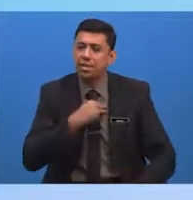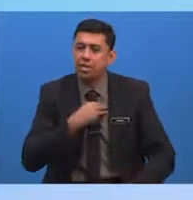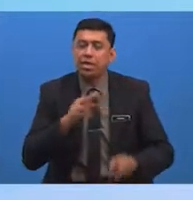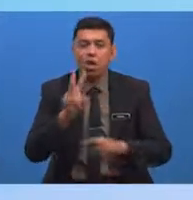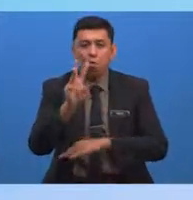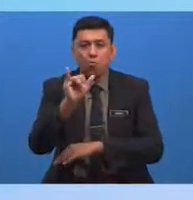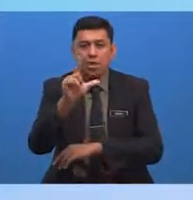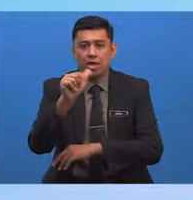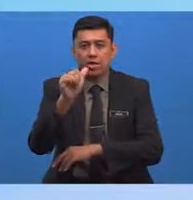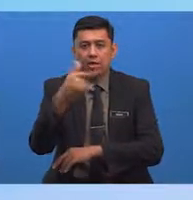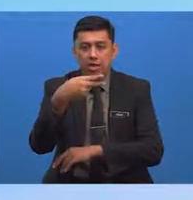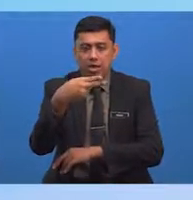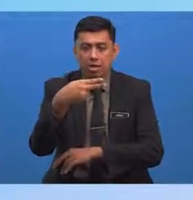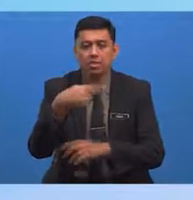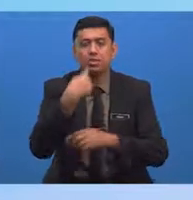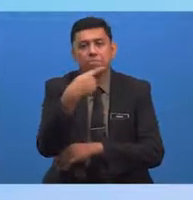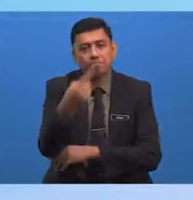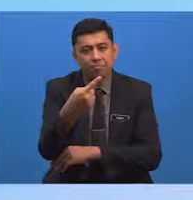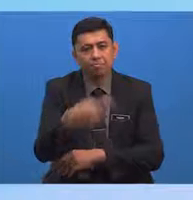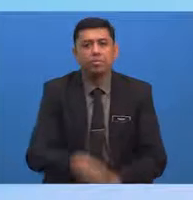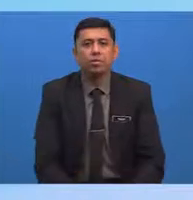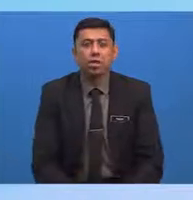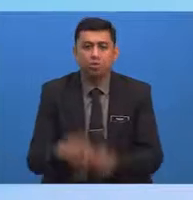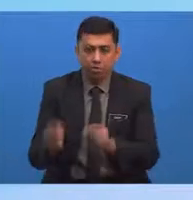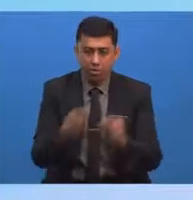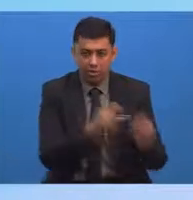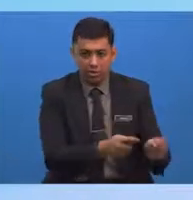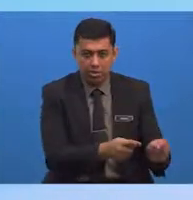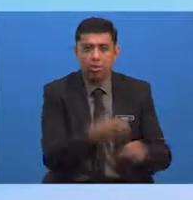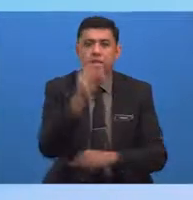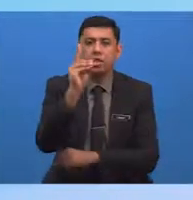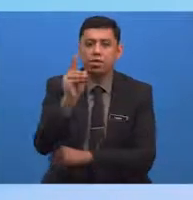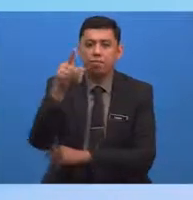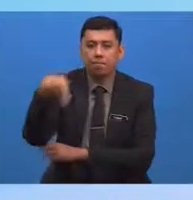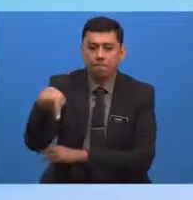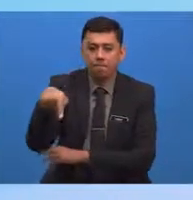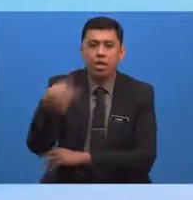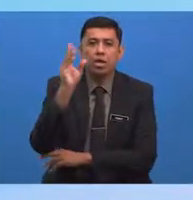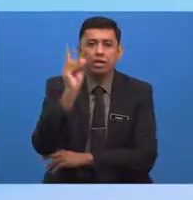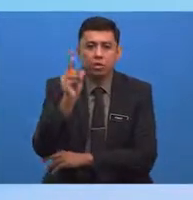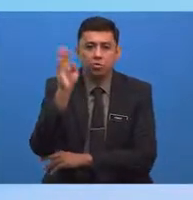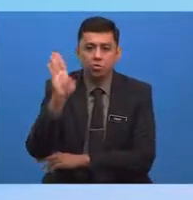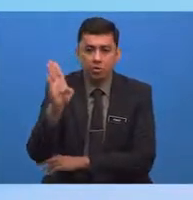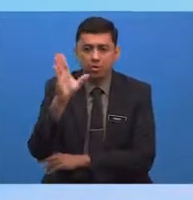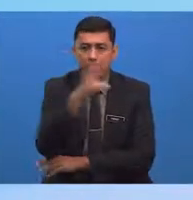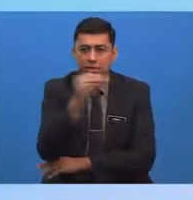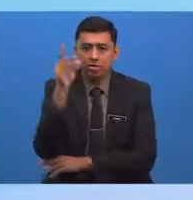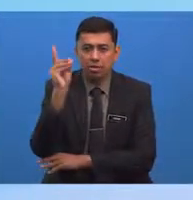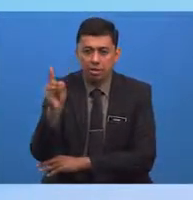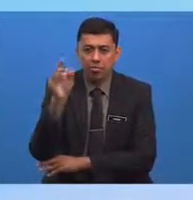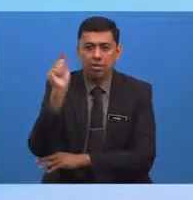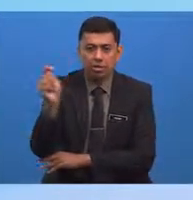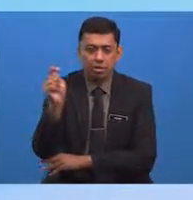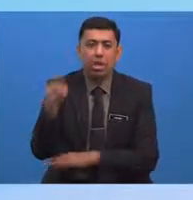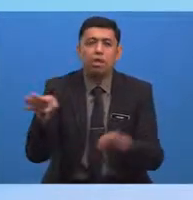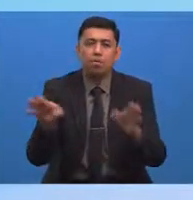tersebut. Kawasan di Sungai Sarawak ditadbir oleh Datu Patinggi, Datu Bandar dan Datu Temenggung